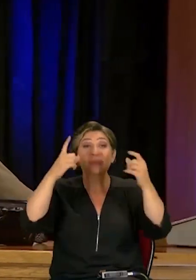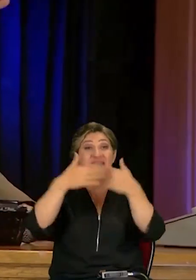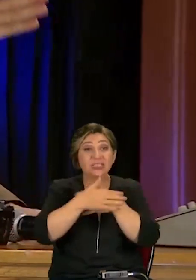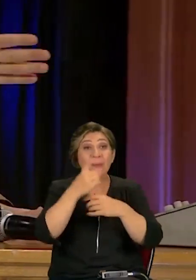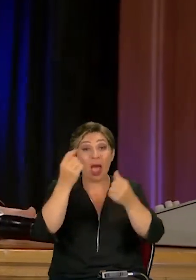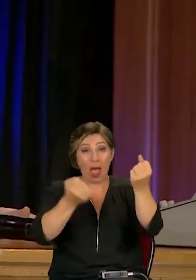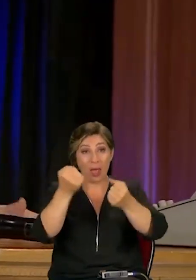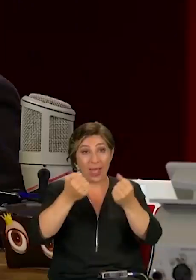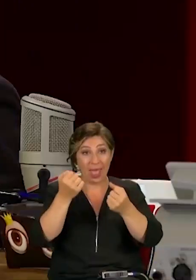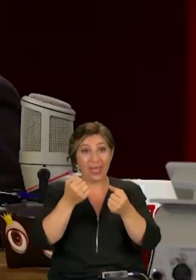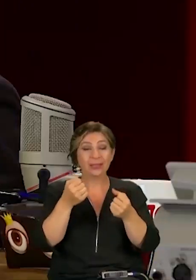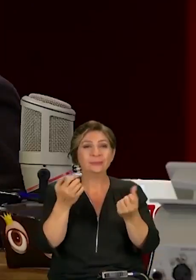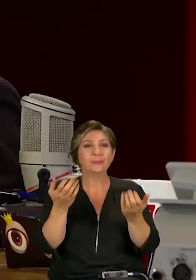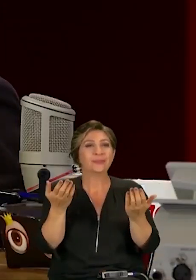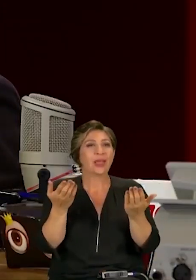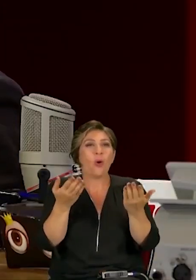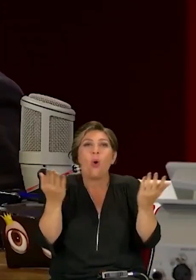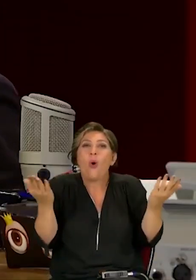Yağmurlu bir gecede bir arabaya, yani